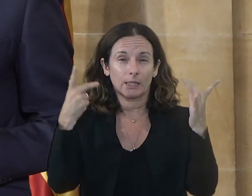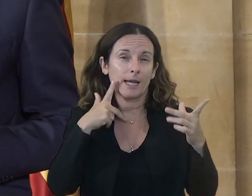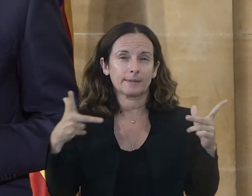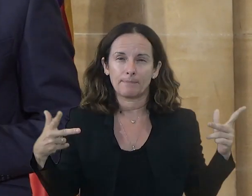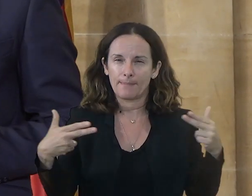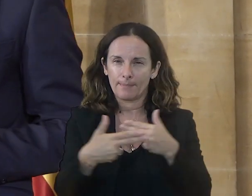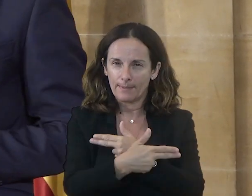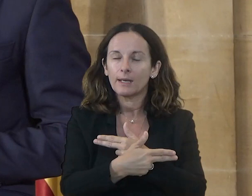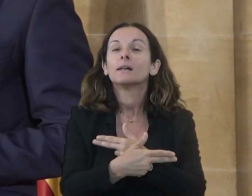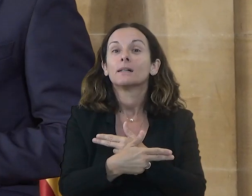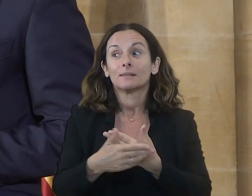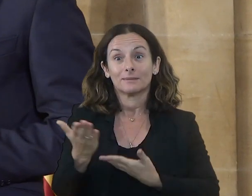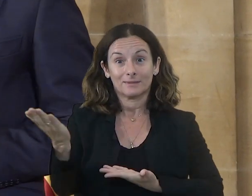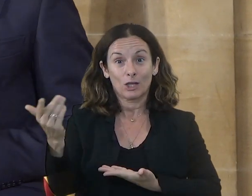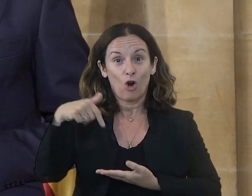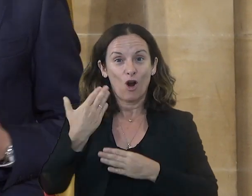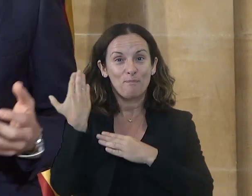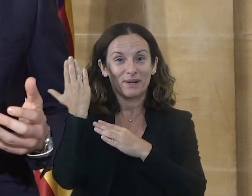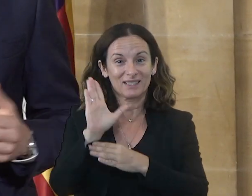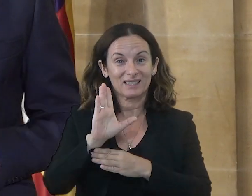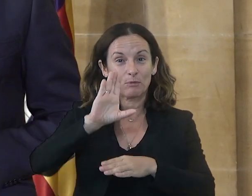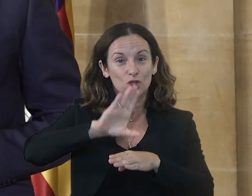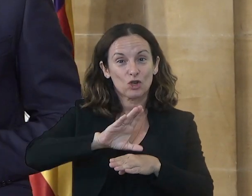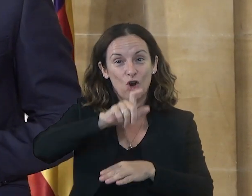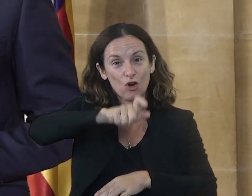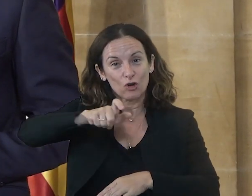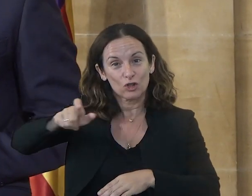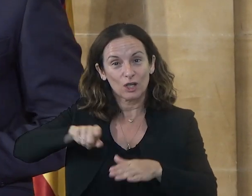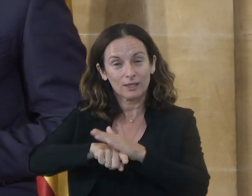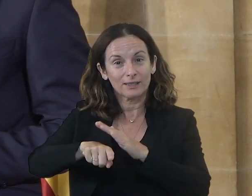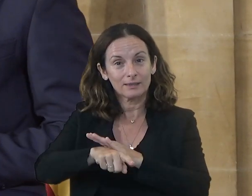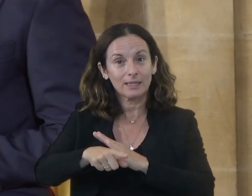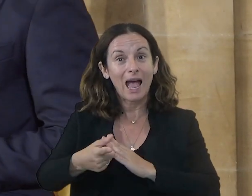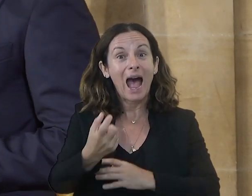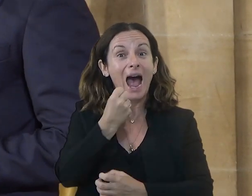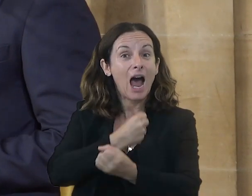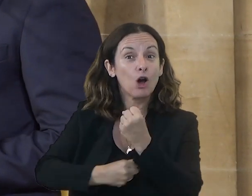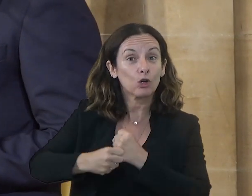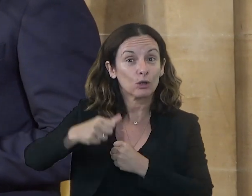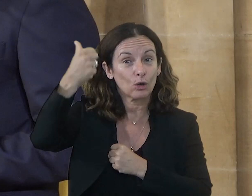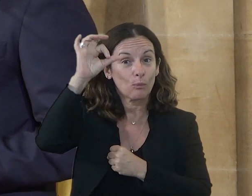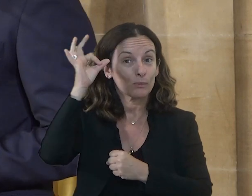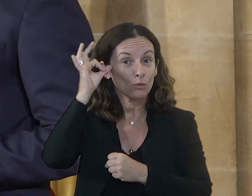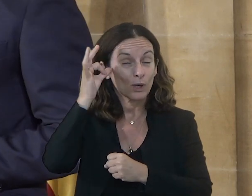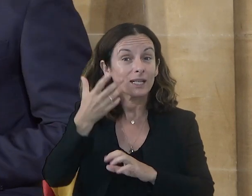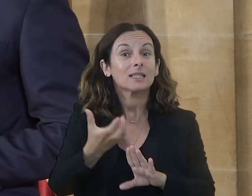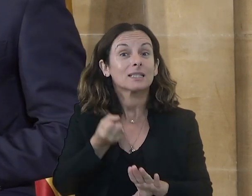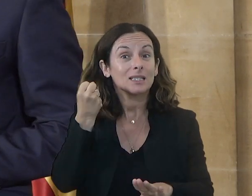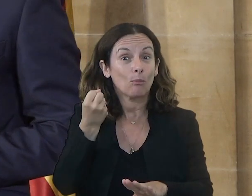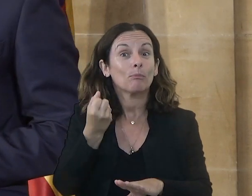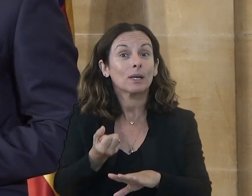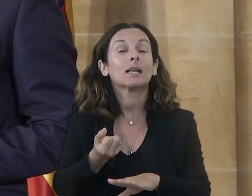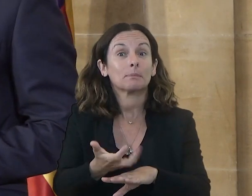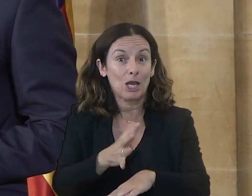d'eliminar despesa supèrflua, amb aquesta composició de consells executius que avui presentam, estalviarem a tots